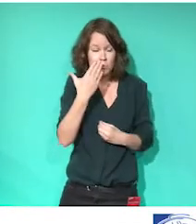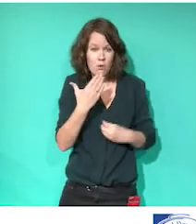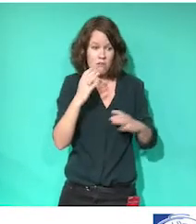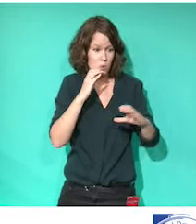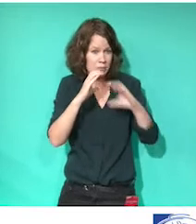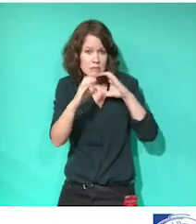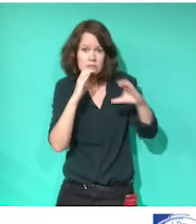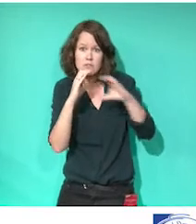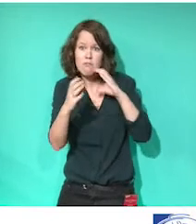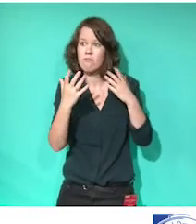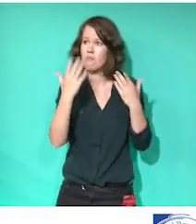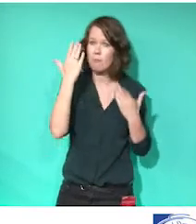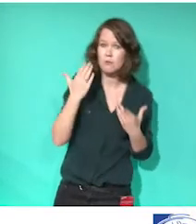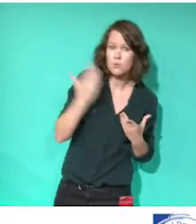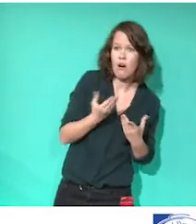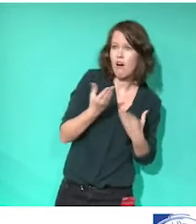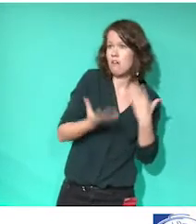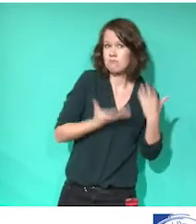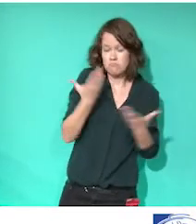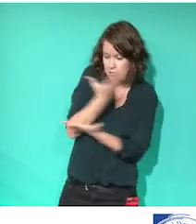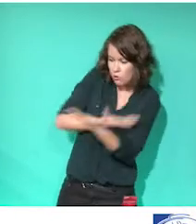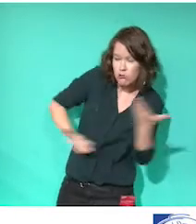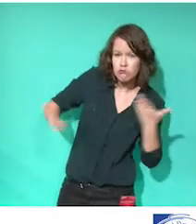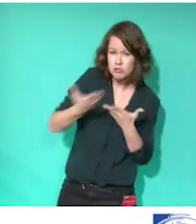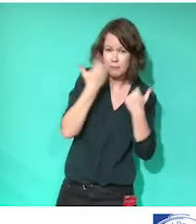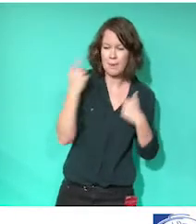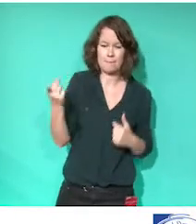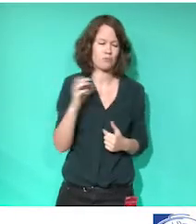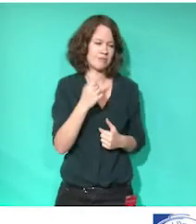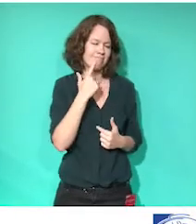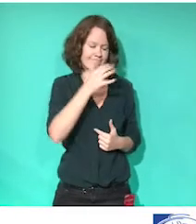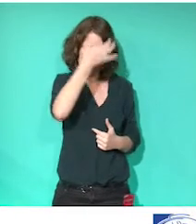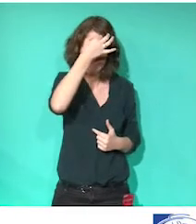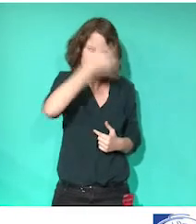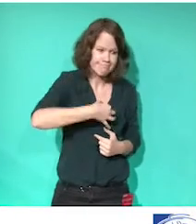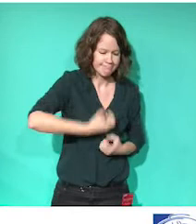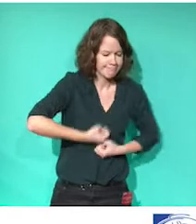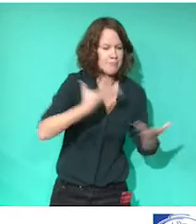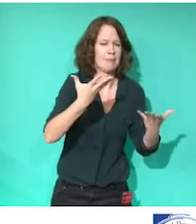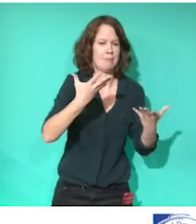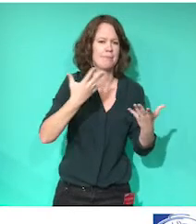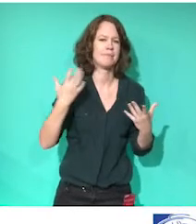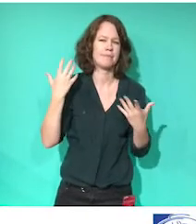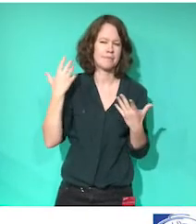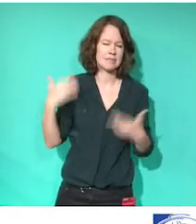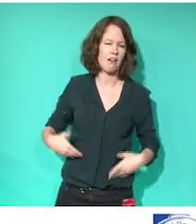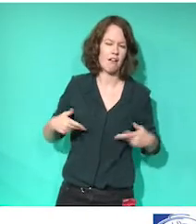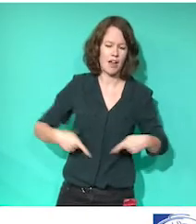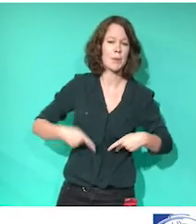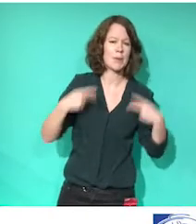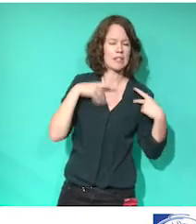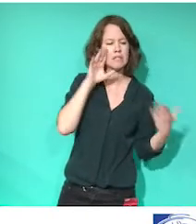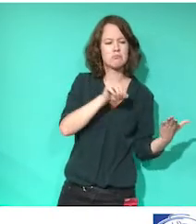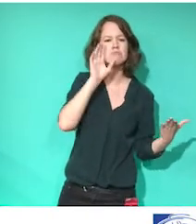les autres femmes sur son vécu, sur cette expérience, sur ses difficultés ? Oser une parole, ça a été dit à chaque fois dans l'ensemble des ateliers. Je crois